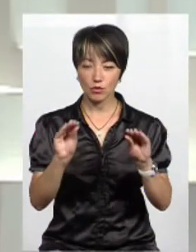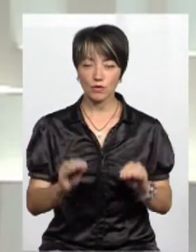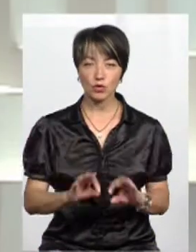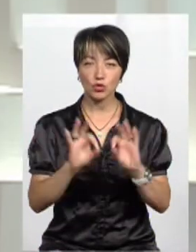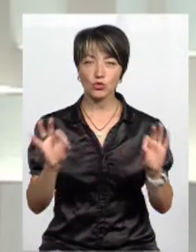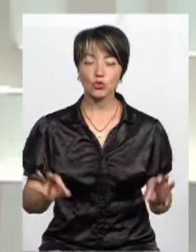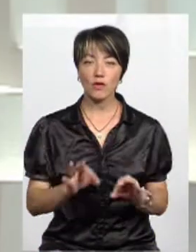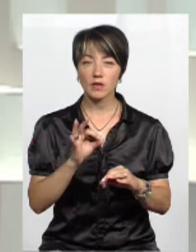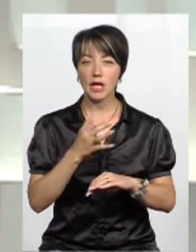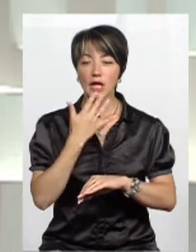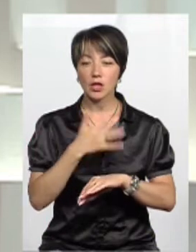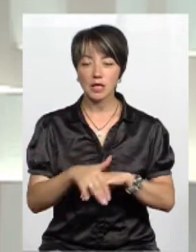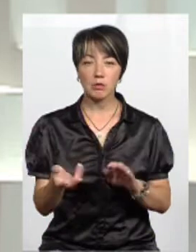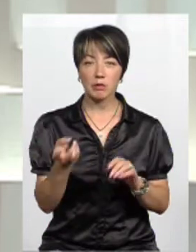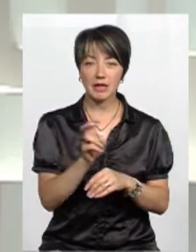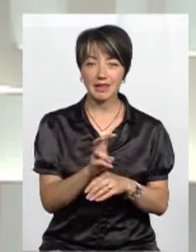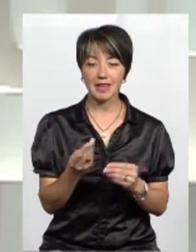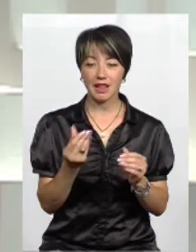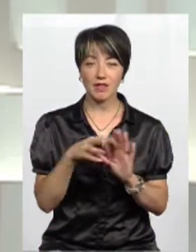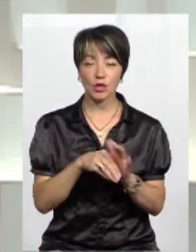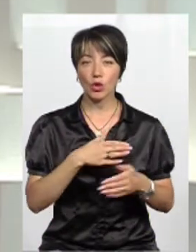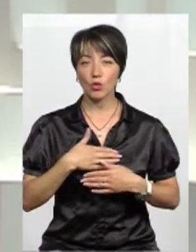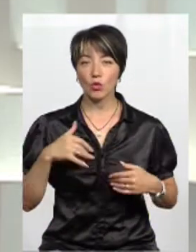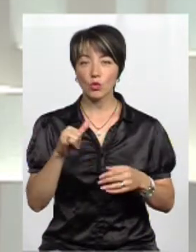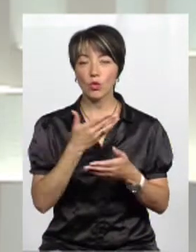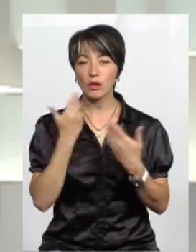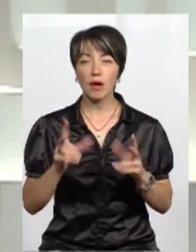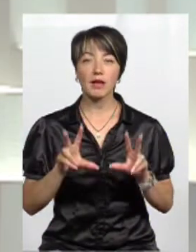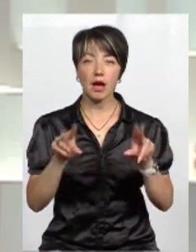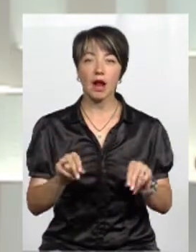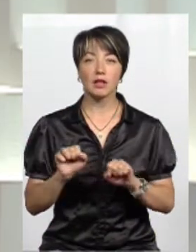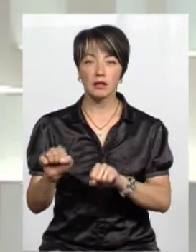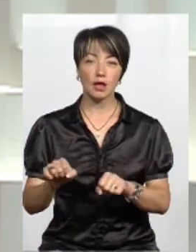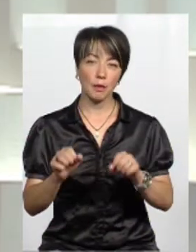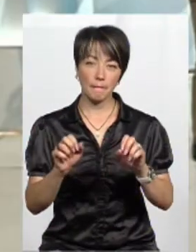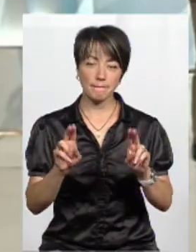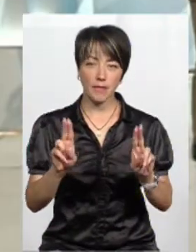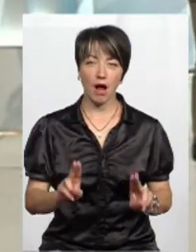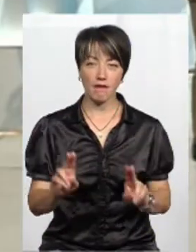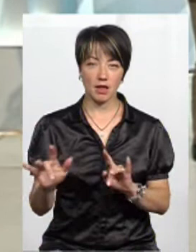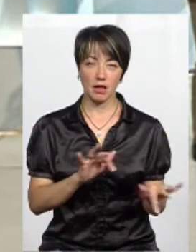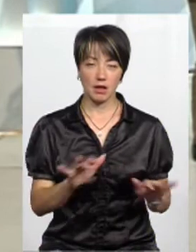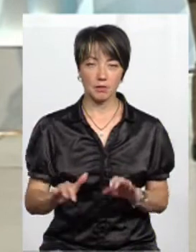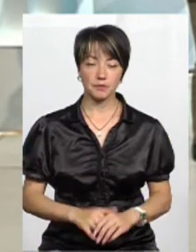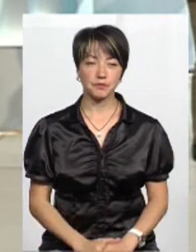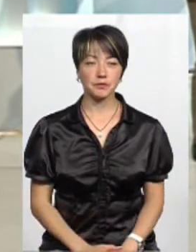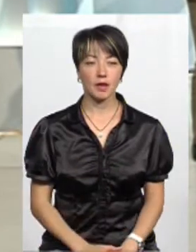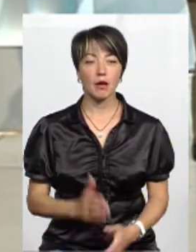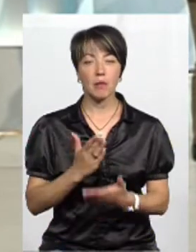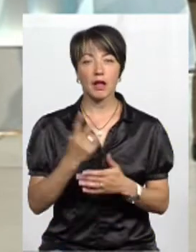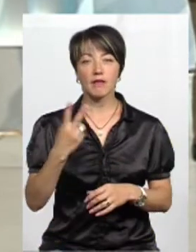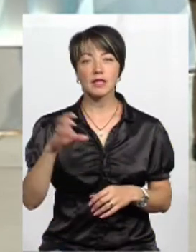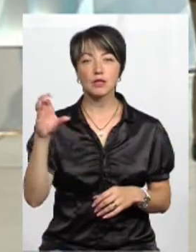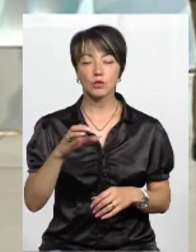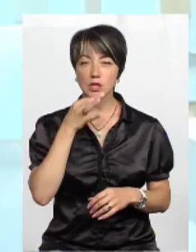Сюди жоден іноземний зайти інвестор не хоче, тому що в нього немає ні гарантій, ні захисту, ні правил гри, як то кажуть. І маєте ще 20